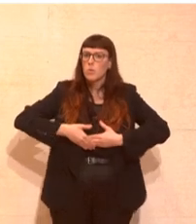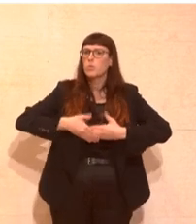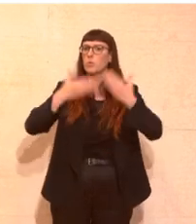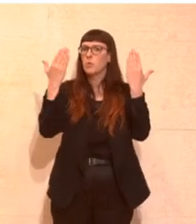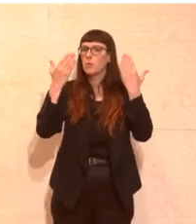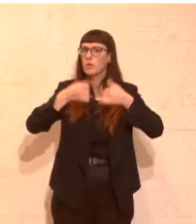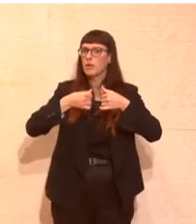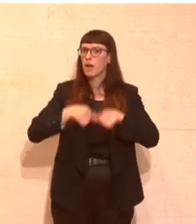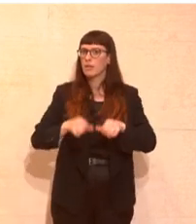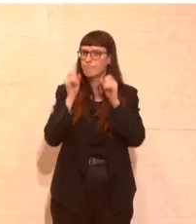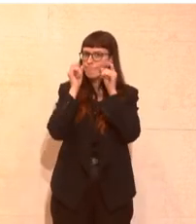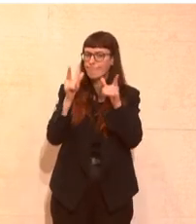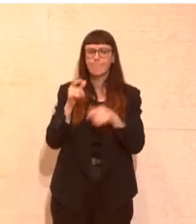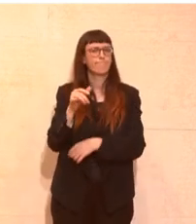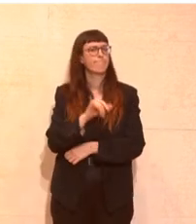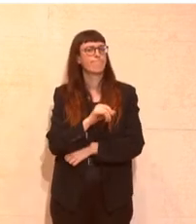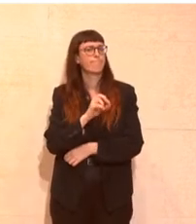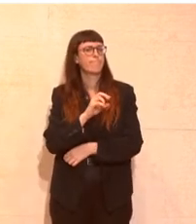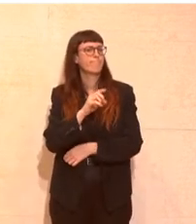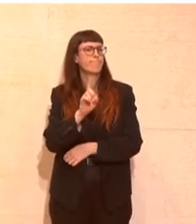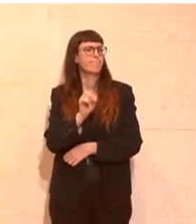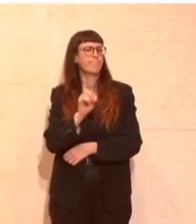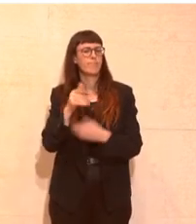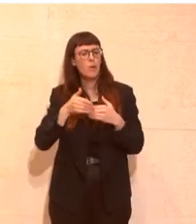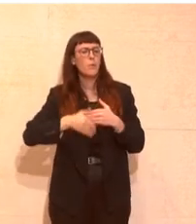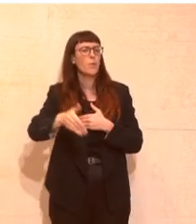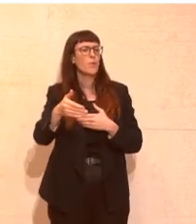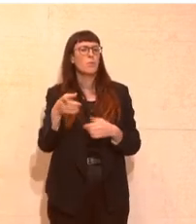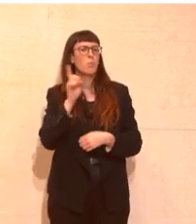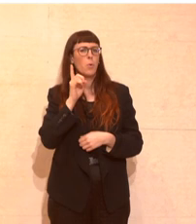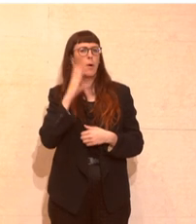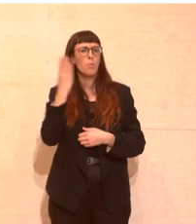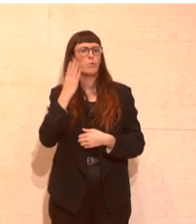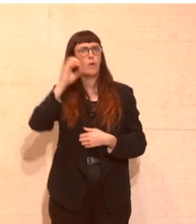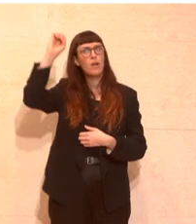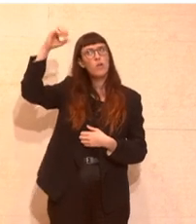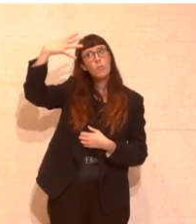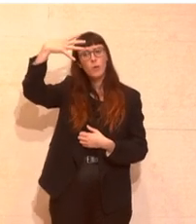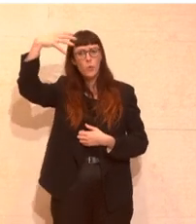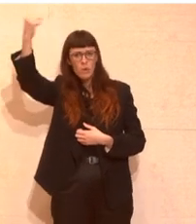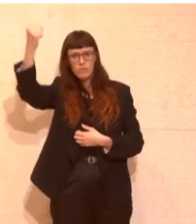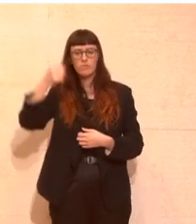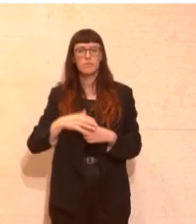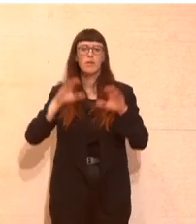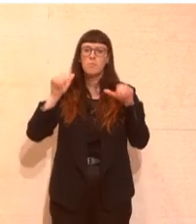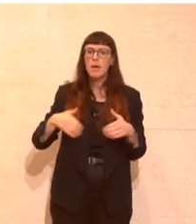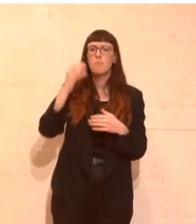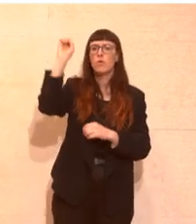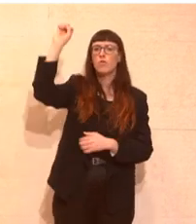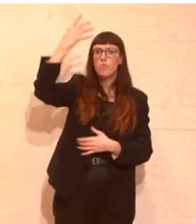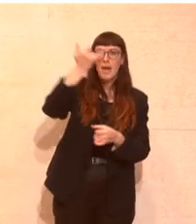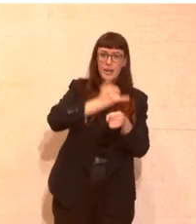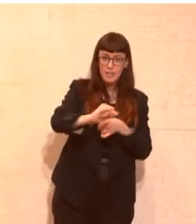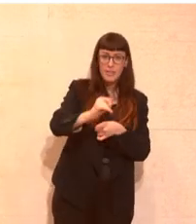et des milliers d'années que l'homme dort la nuit en l'absence de lumière. Et ce n'est pas l'invention de la lumière artificielle